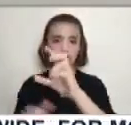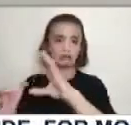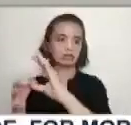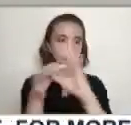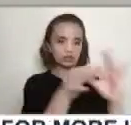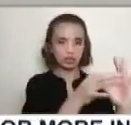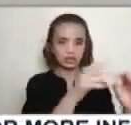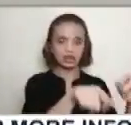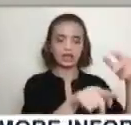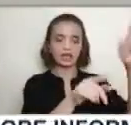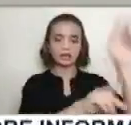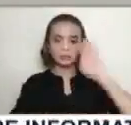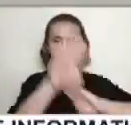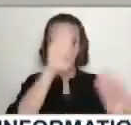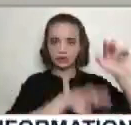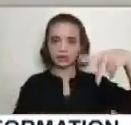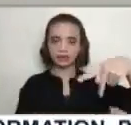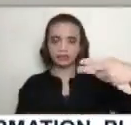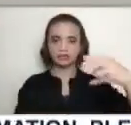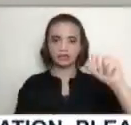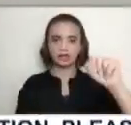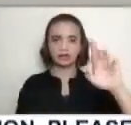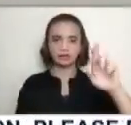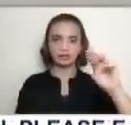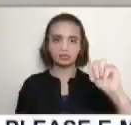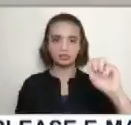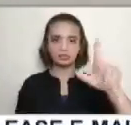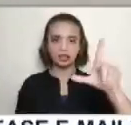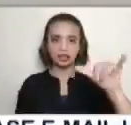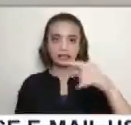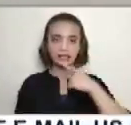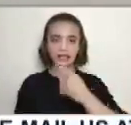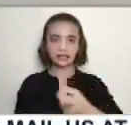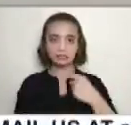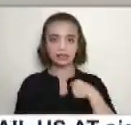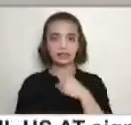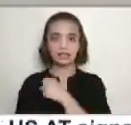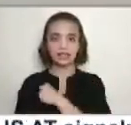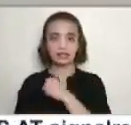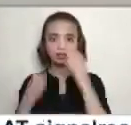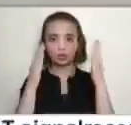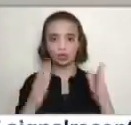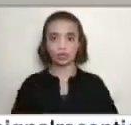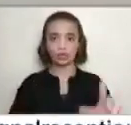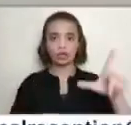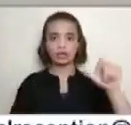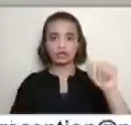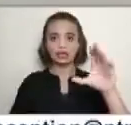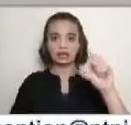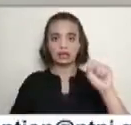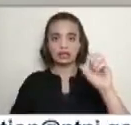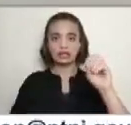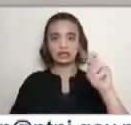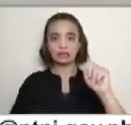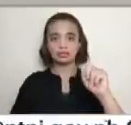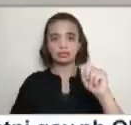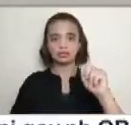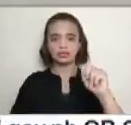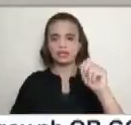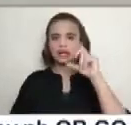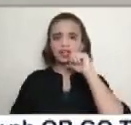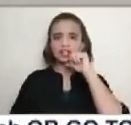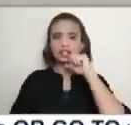makapagparehistro o para makaboto para sa darating na eleksyon. Ang iba naman, alas 8 pa kagabi, nakapila